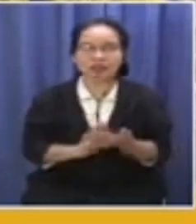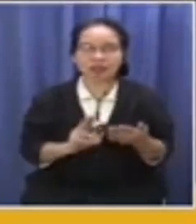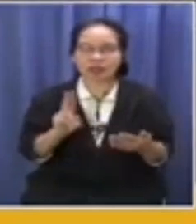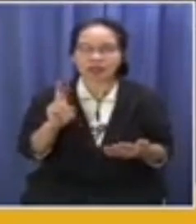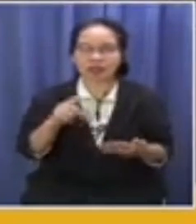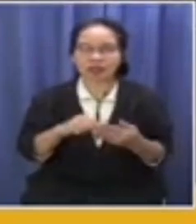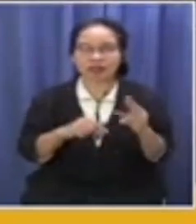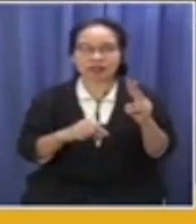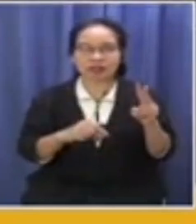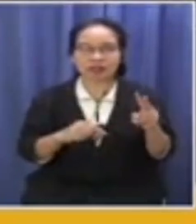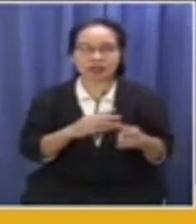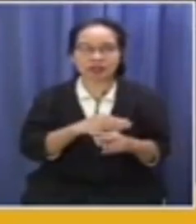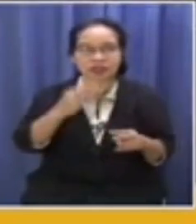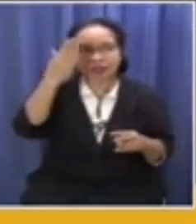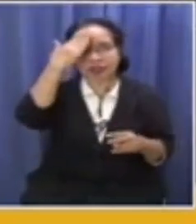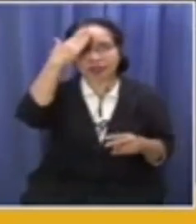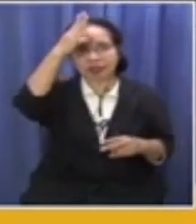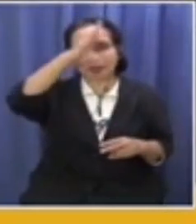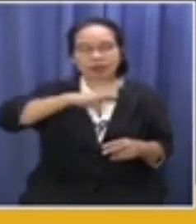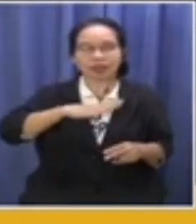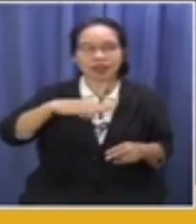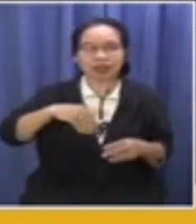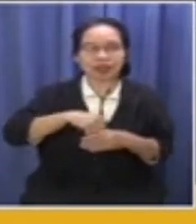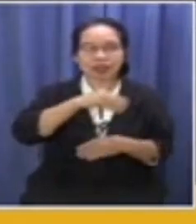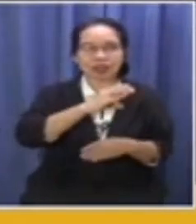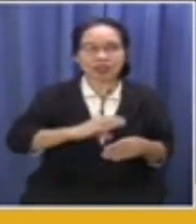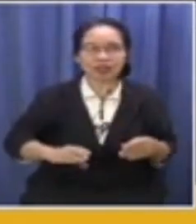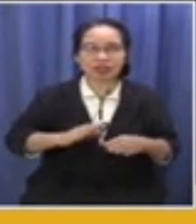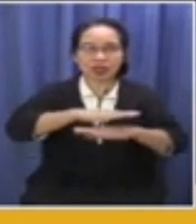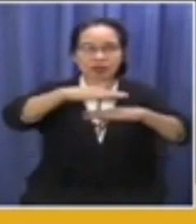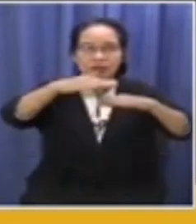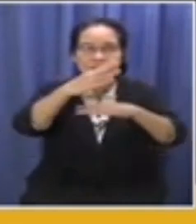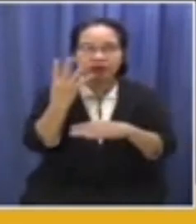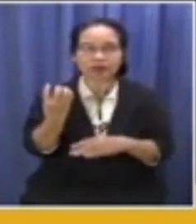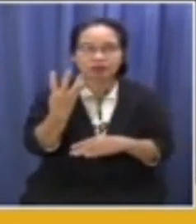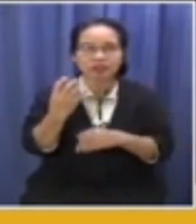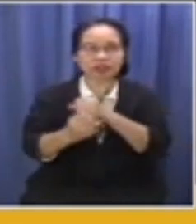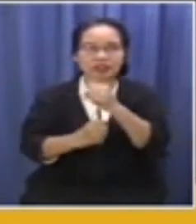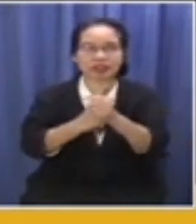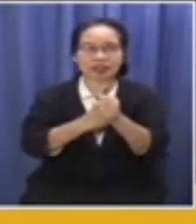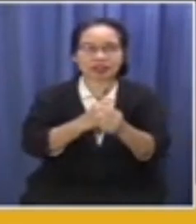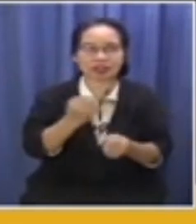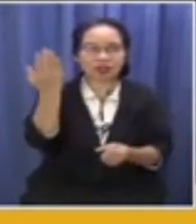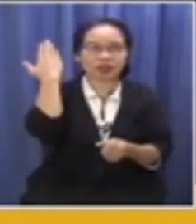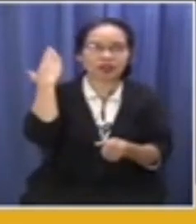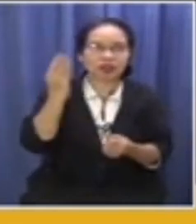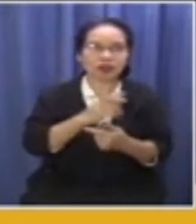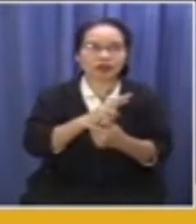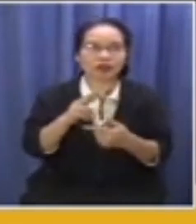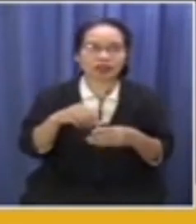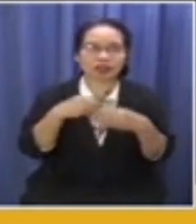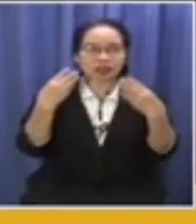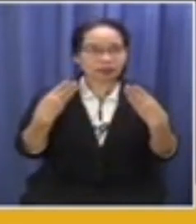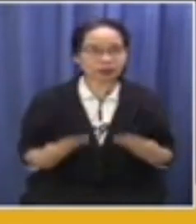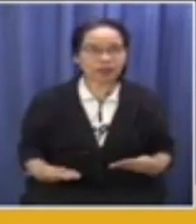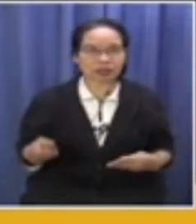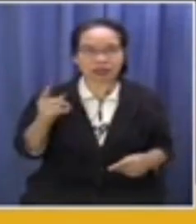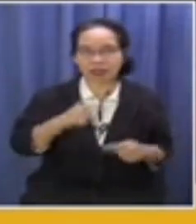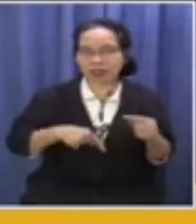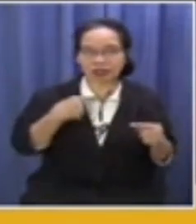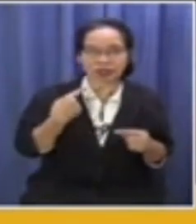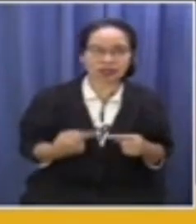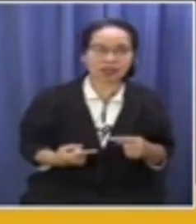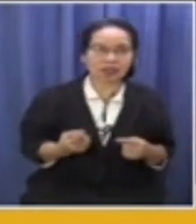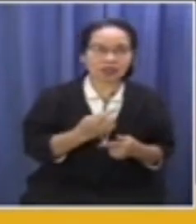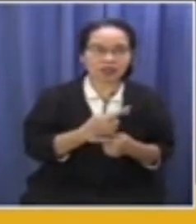12:2 nakikilala ko ang isang tao kay Kristo na mayroon ng La na taon maging sa katawan ay